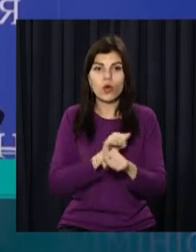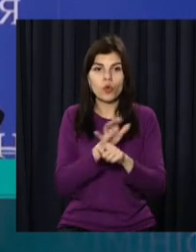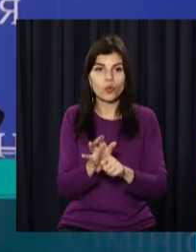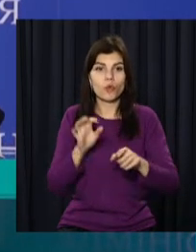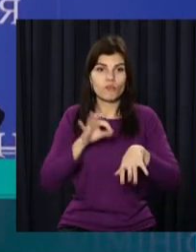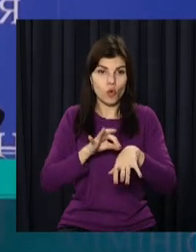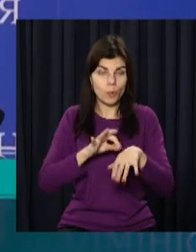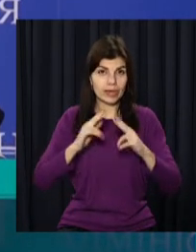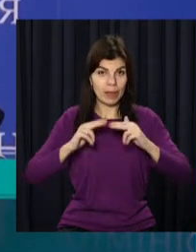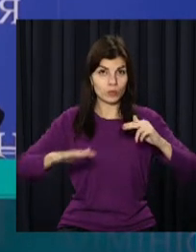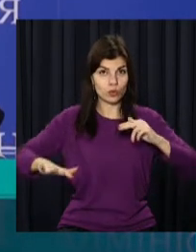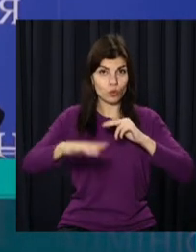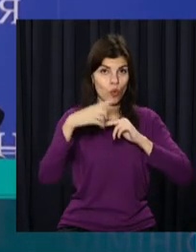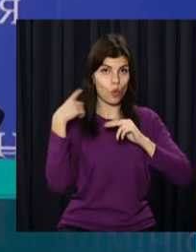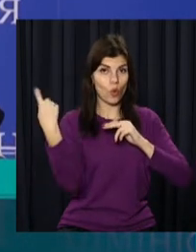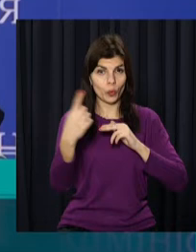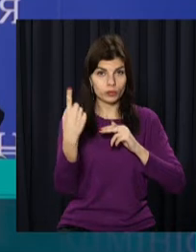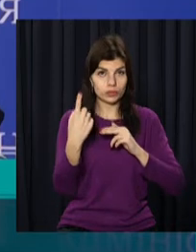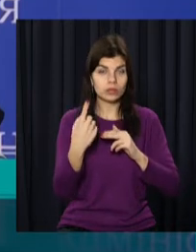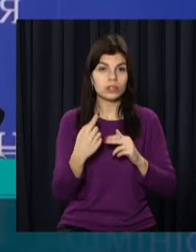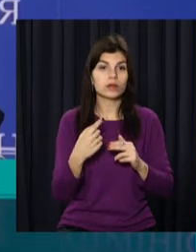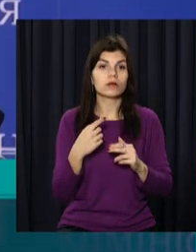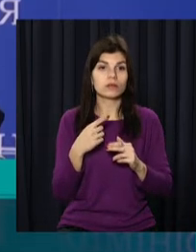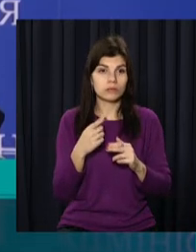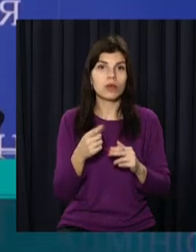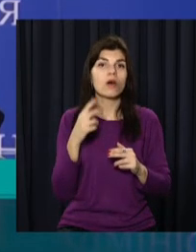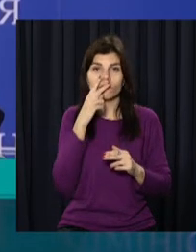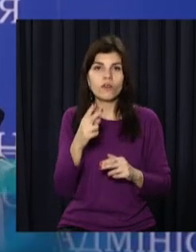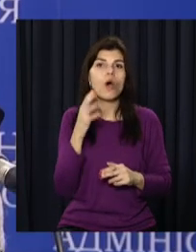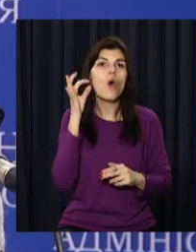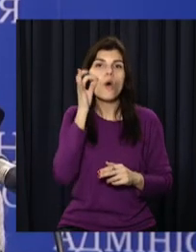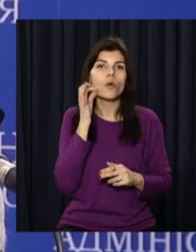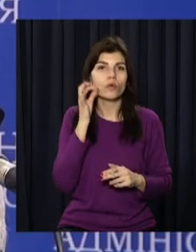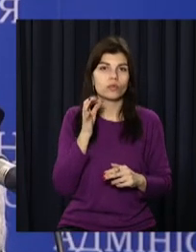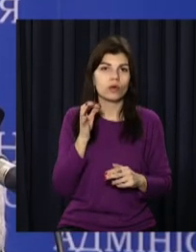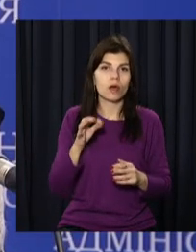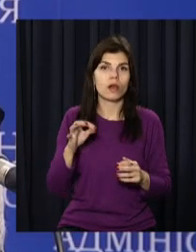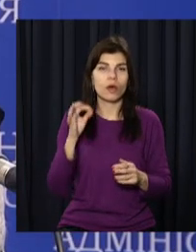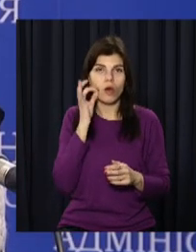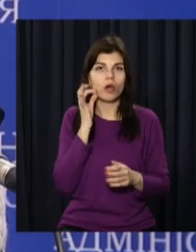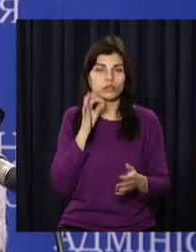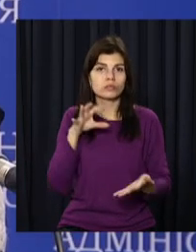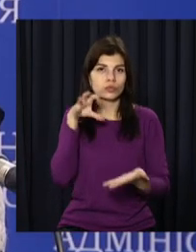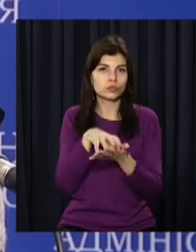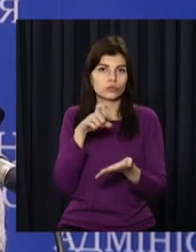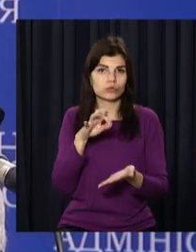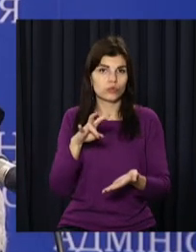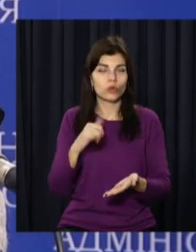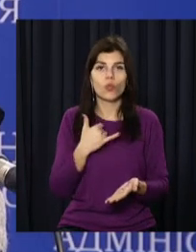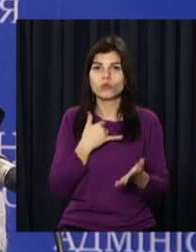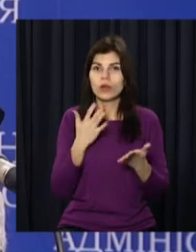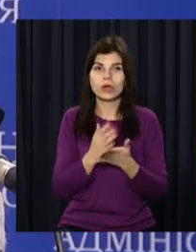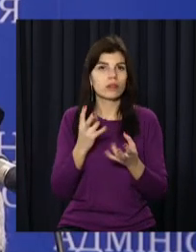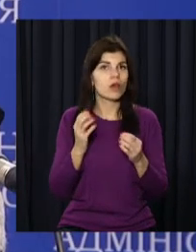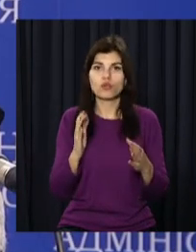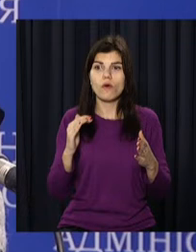коронавірусну хворобу в Дніпропетровській області відповідають помаранчевій зоні. Ми вже з вами маємо не тільки